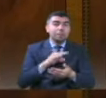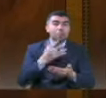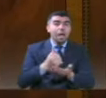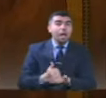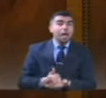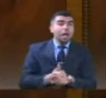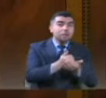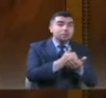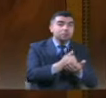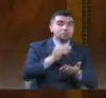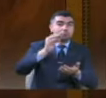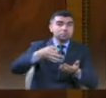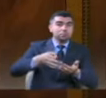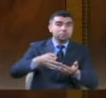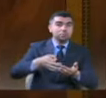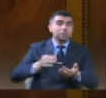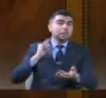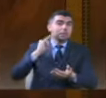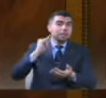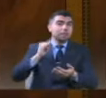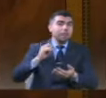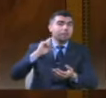عامة من قبيل تحسين الأوضاع المادية